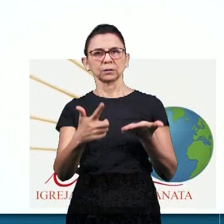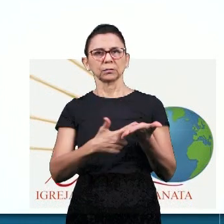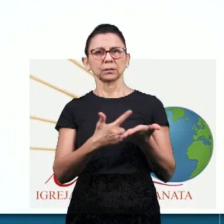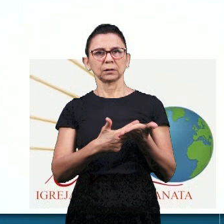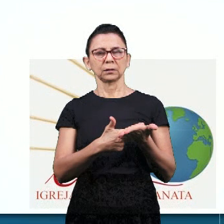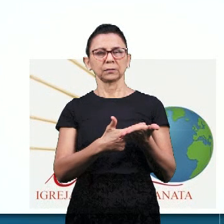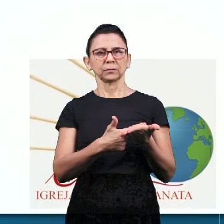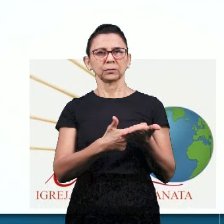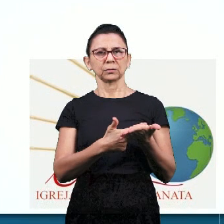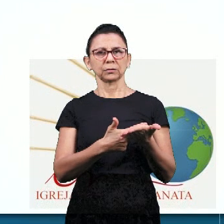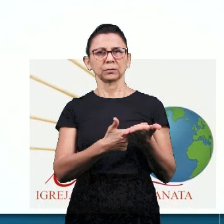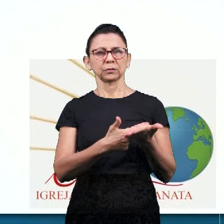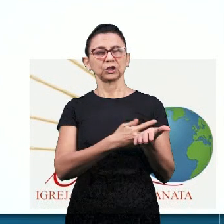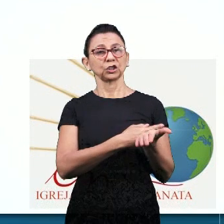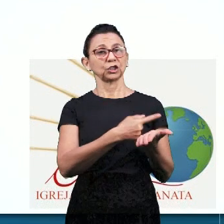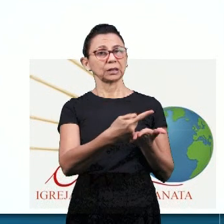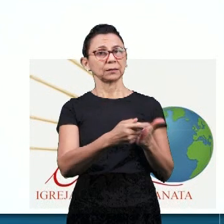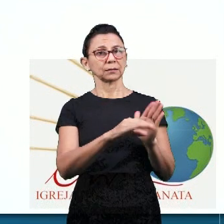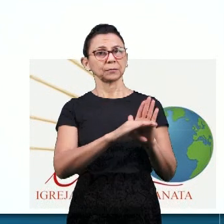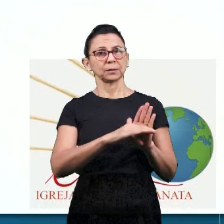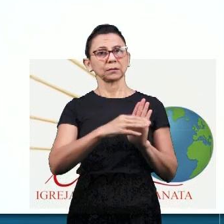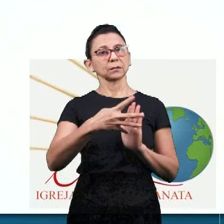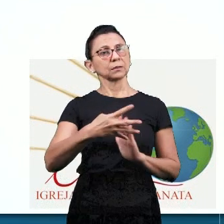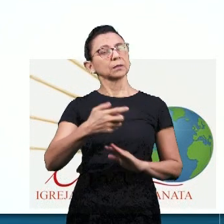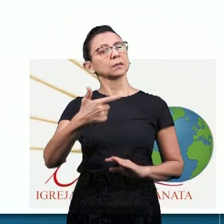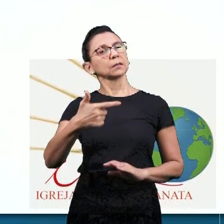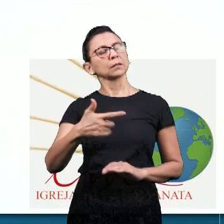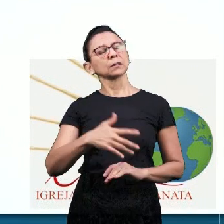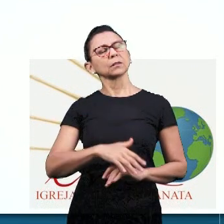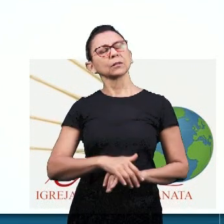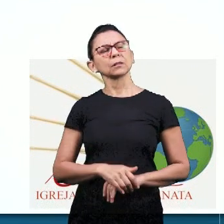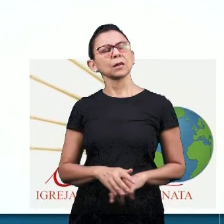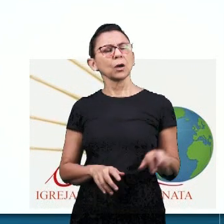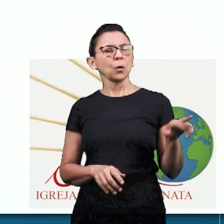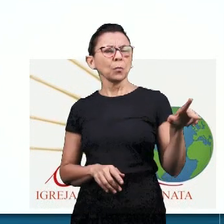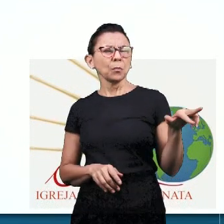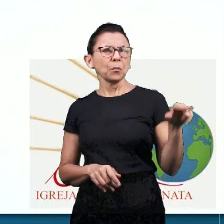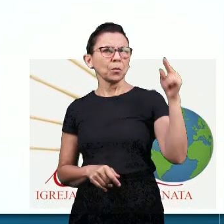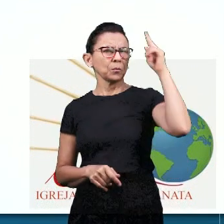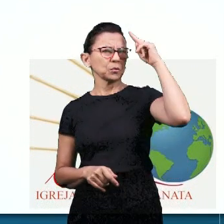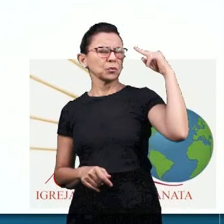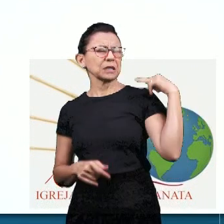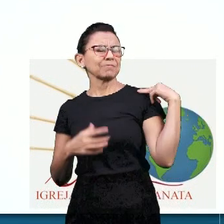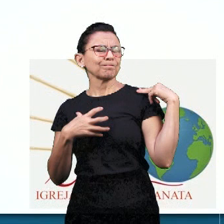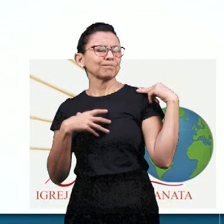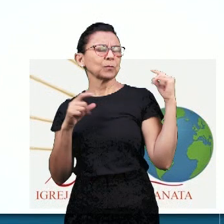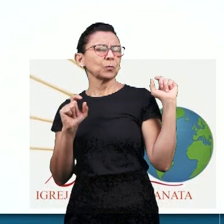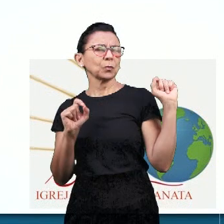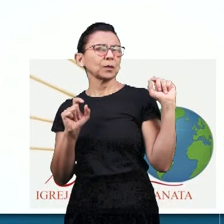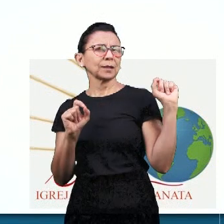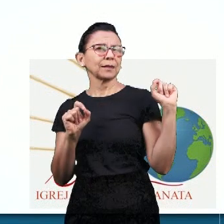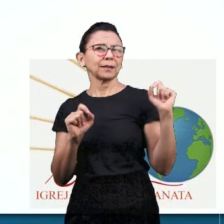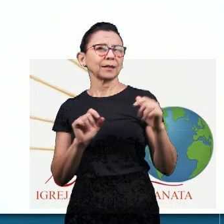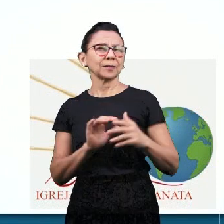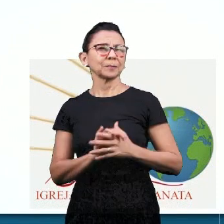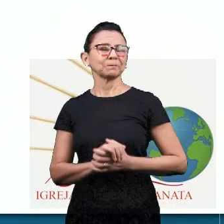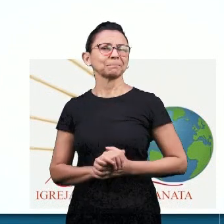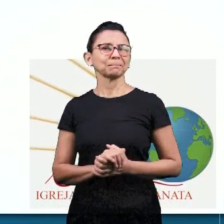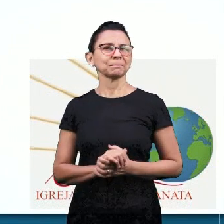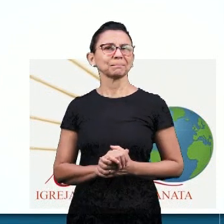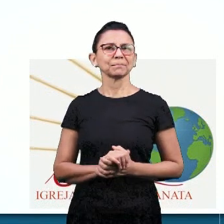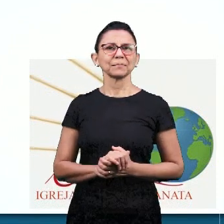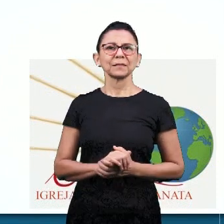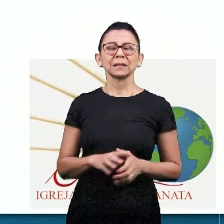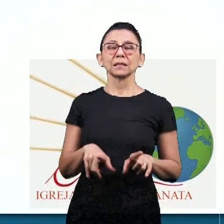la question est, quel a été le sentiment des frères de Joseph à ce moment et prophétiquement, quel